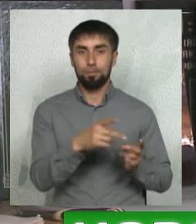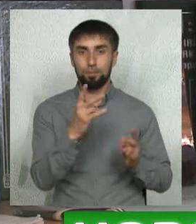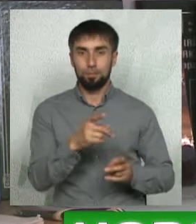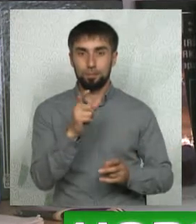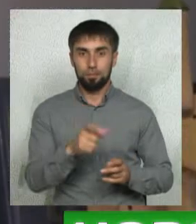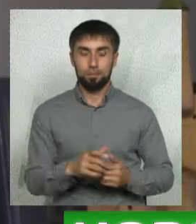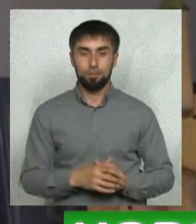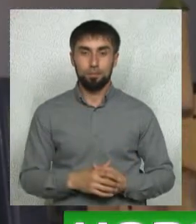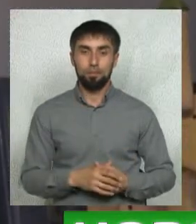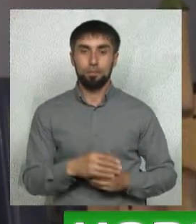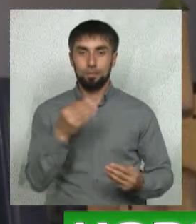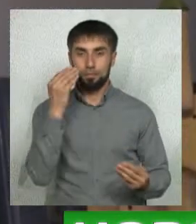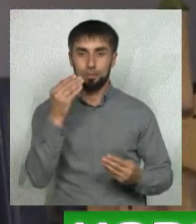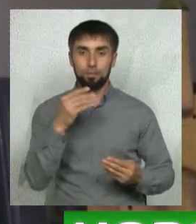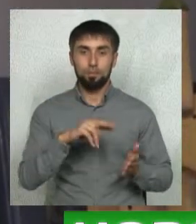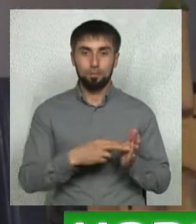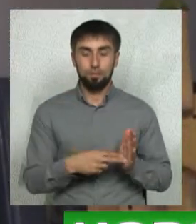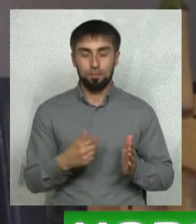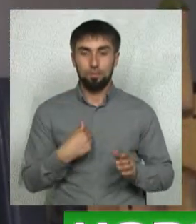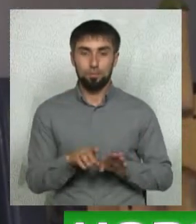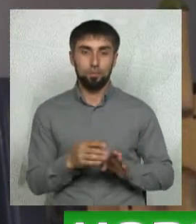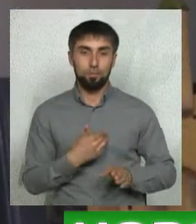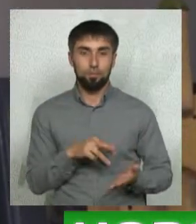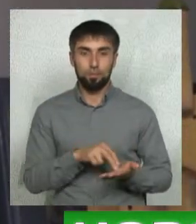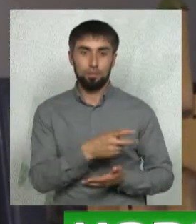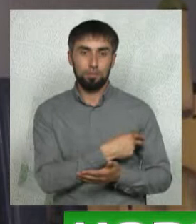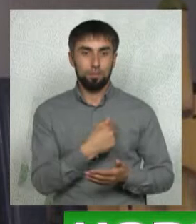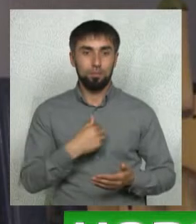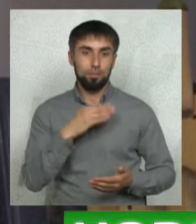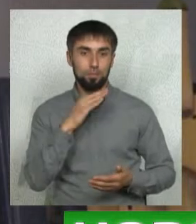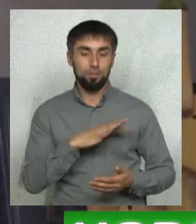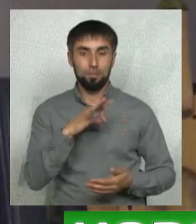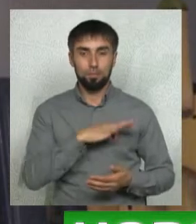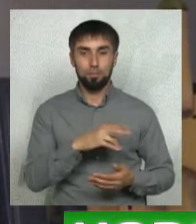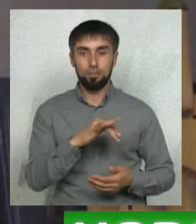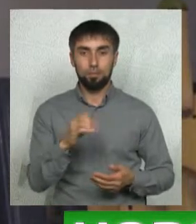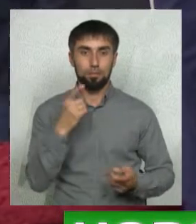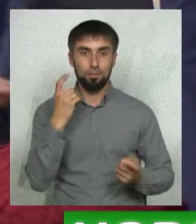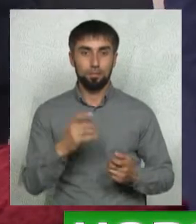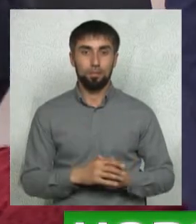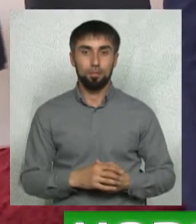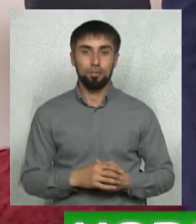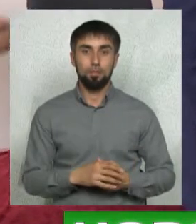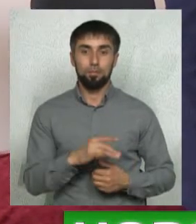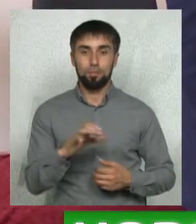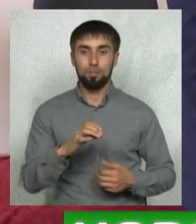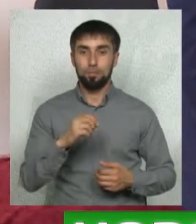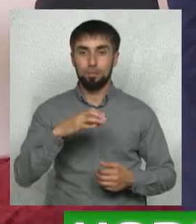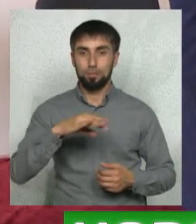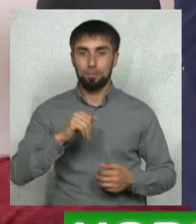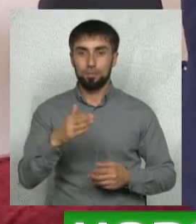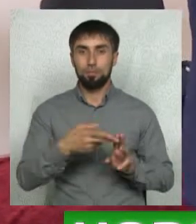пострадавшем человеке. К примеру, планирую пойти на медицину, поэтому мне достаточно было полезна данная информация. «Пульс света» – это